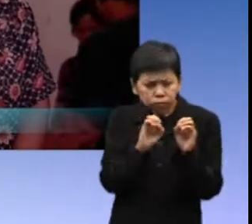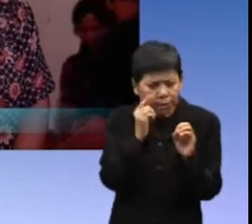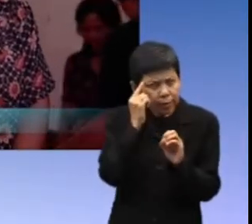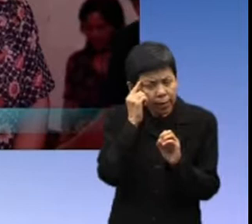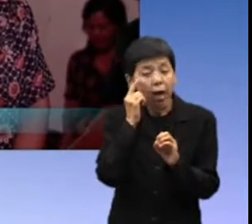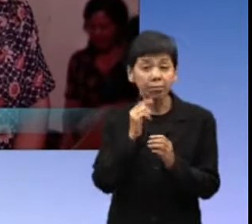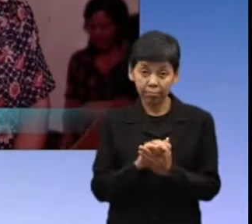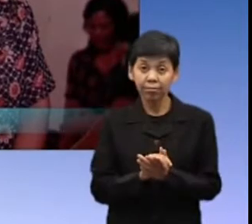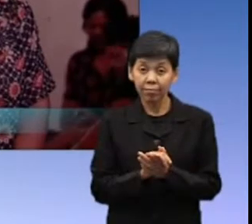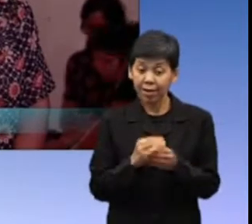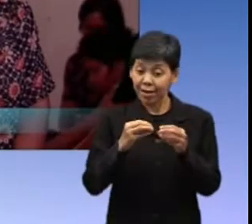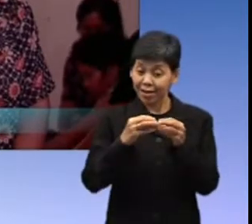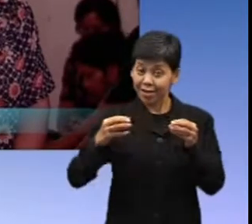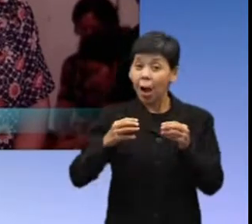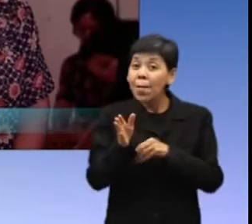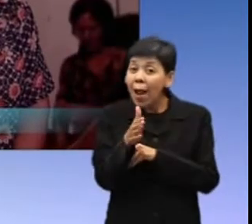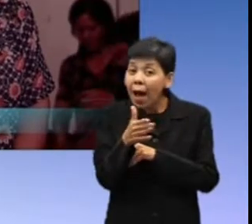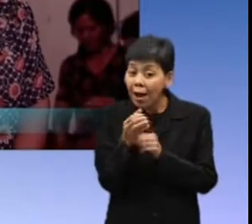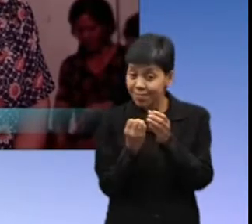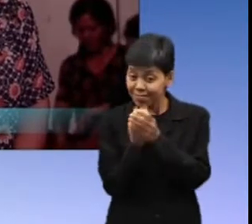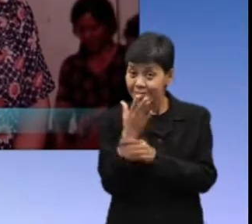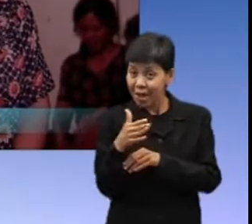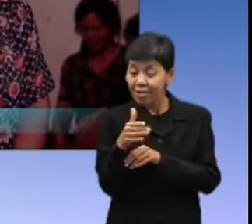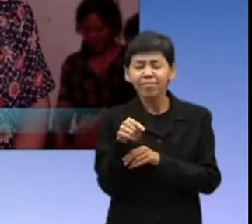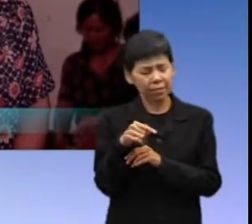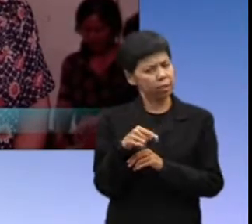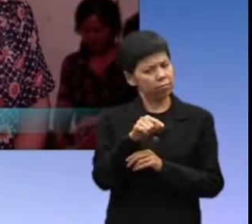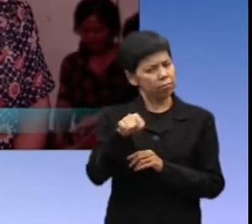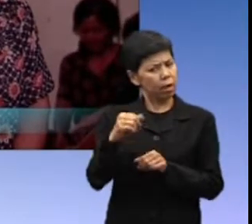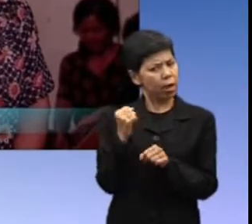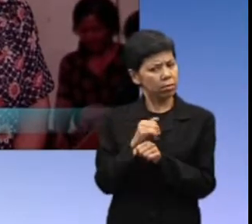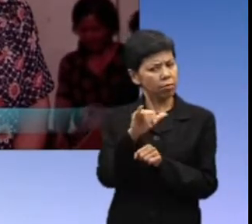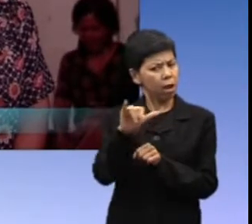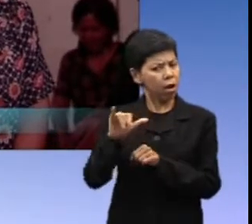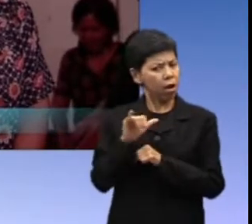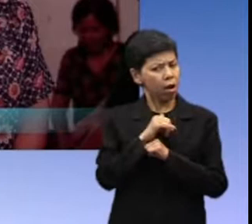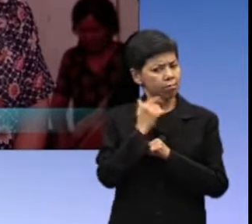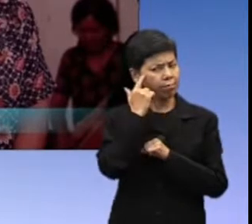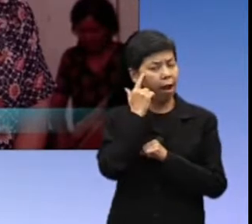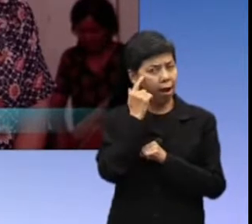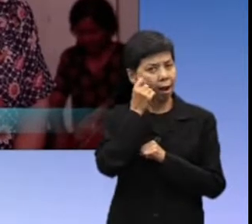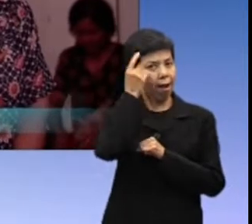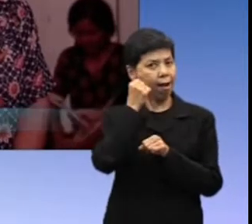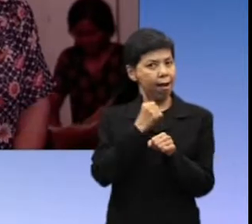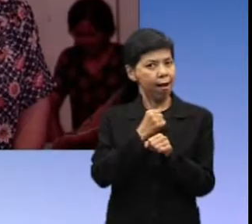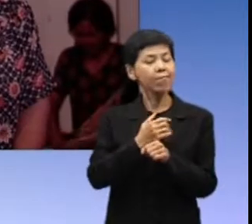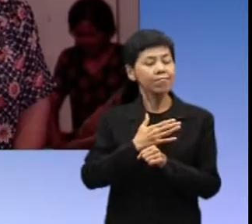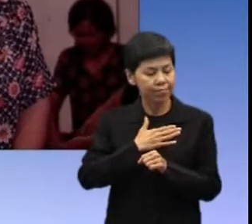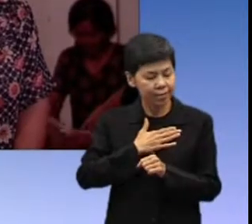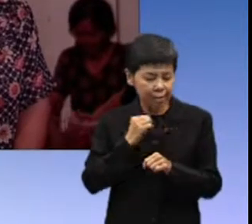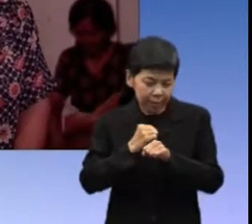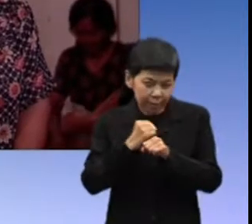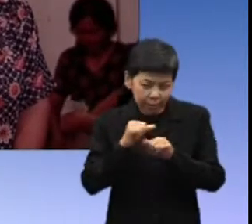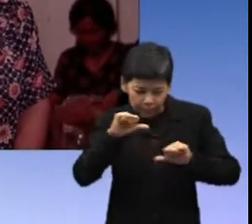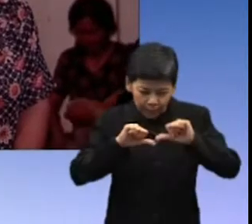ทำซึ่งตัวไส้กรอกปลาสมุนไพรเนี่ยยังไม่มีเจ้าไหนเป็นคนทำก็เลยม